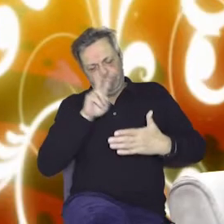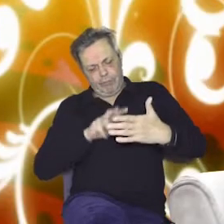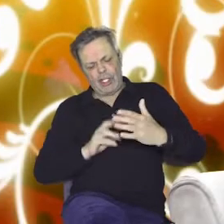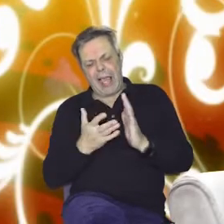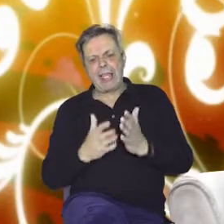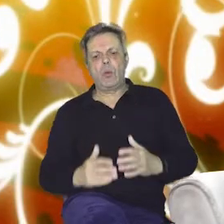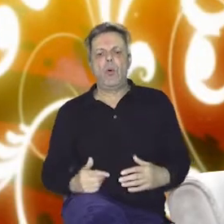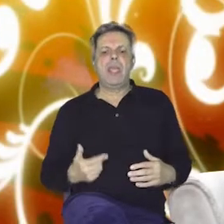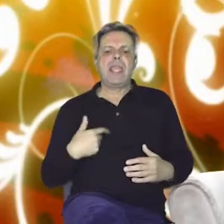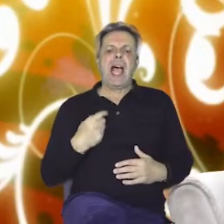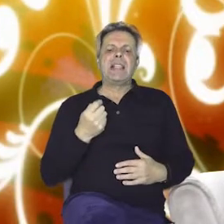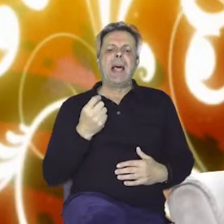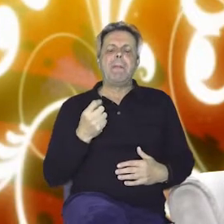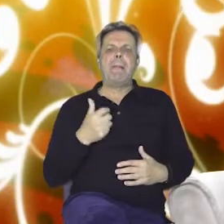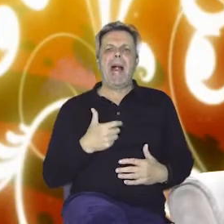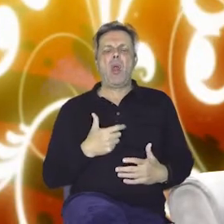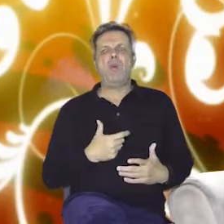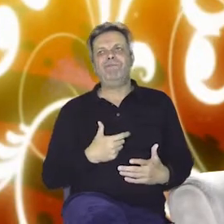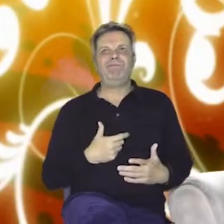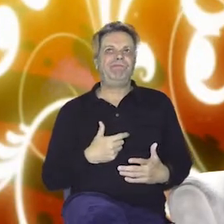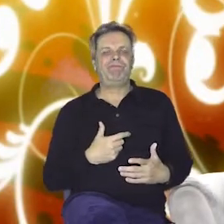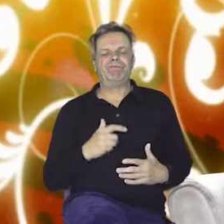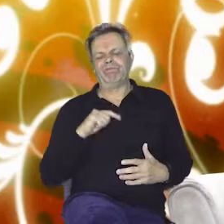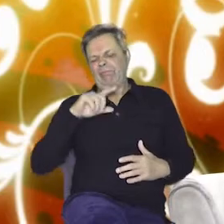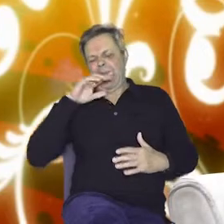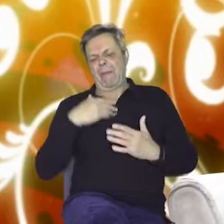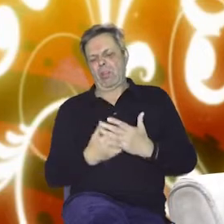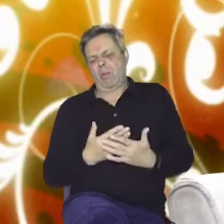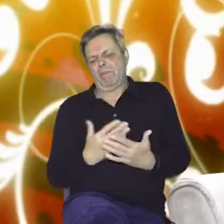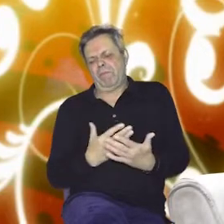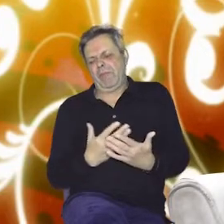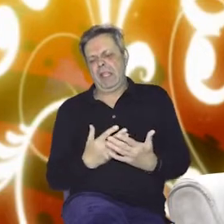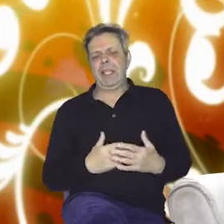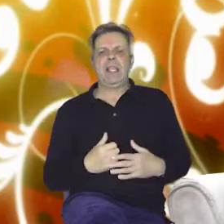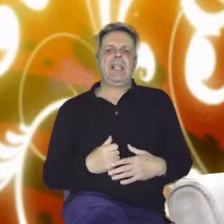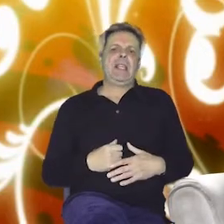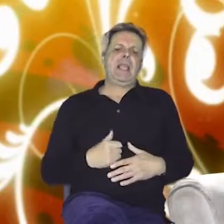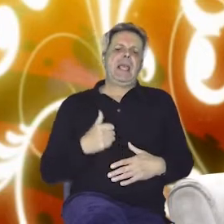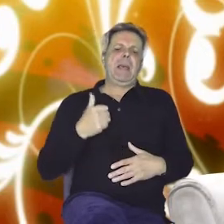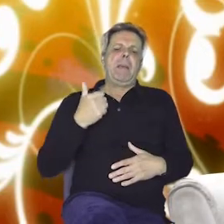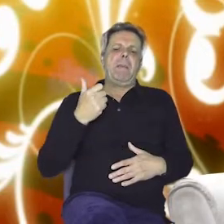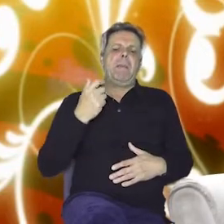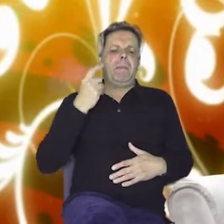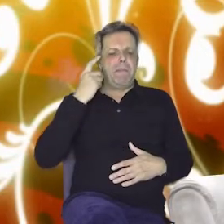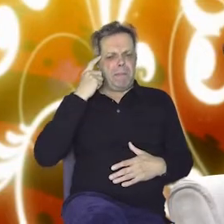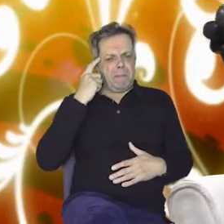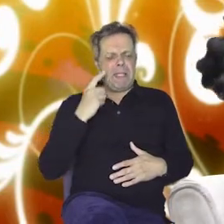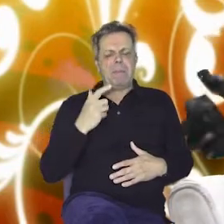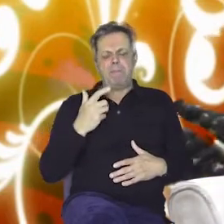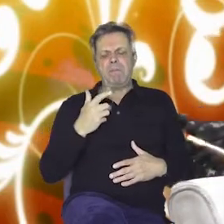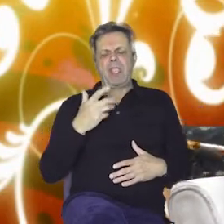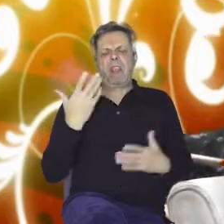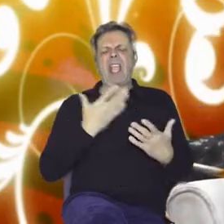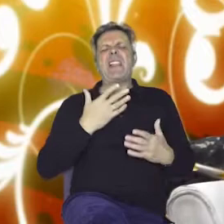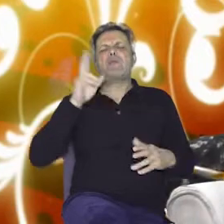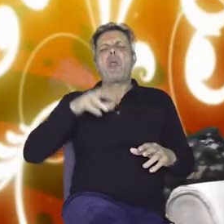Ja sam malo pesimistički nastrojena. Mislim i da je bio neki jedan prezentant tvoje knjige kad smo imali otvaranje pred 2 tjedna,